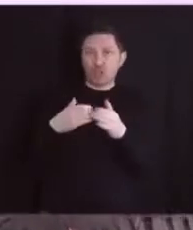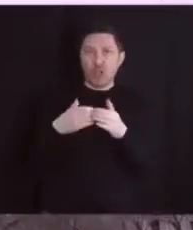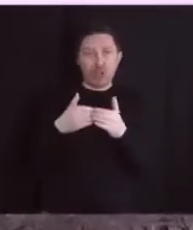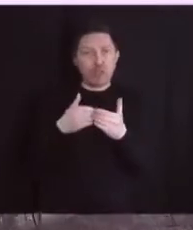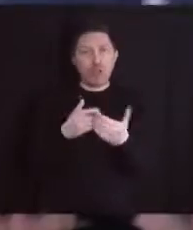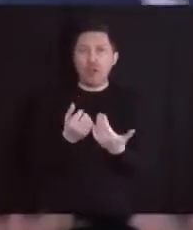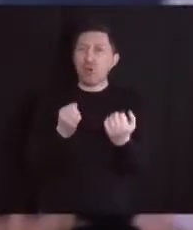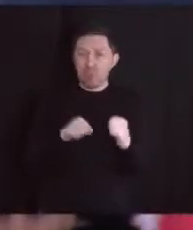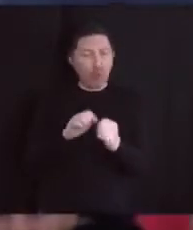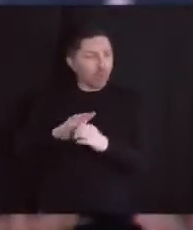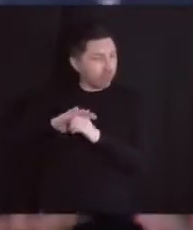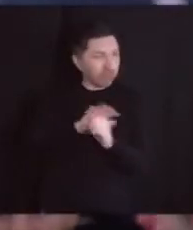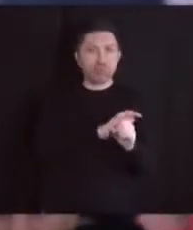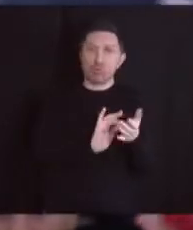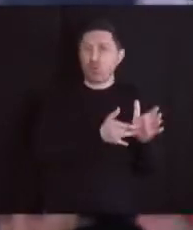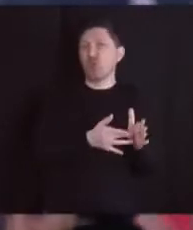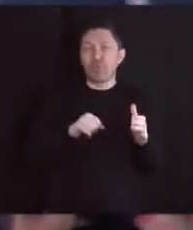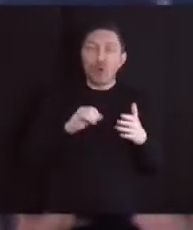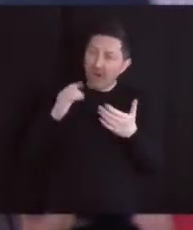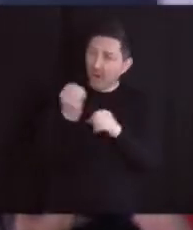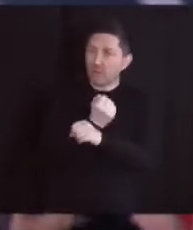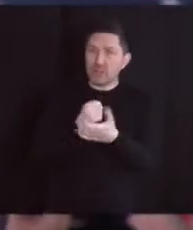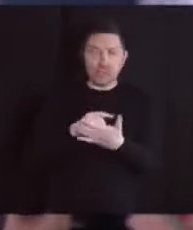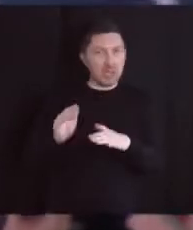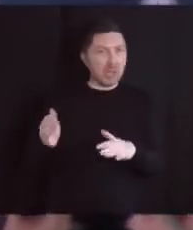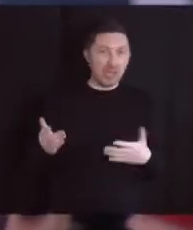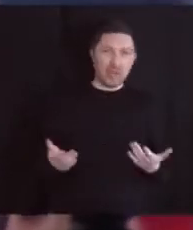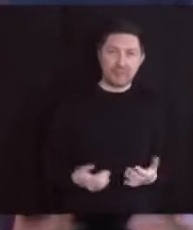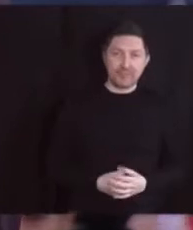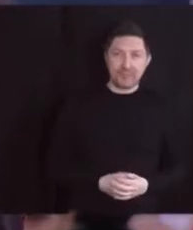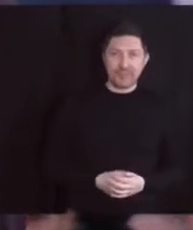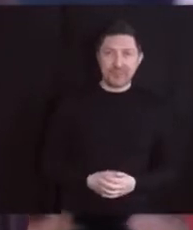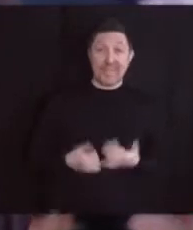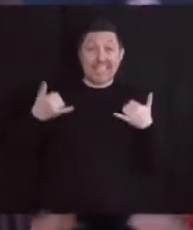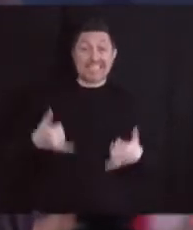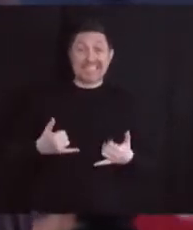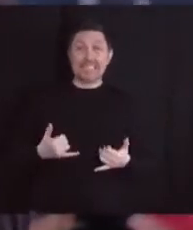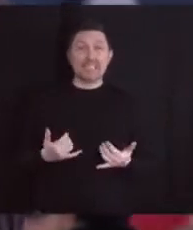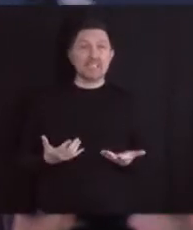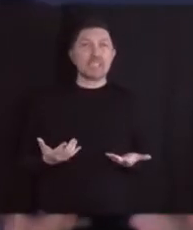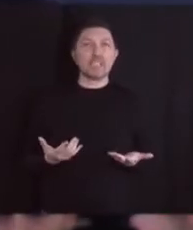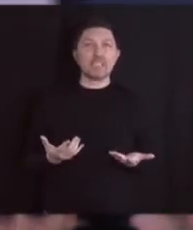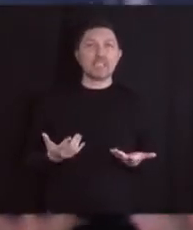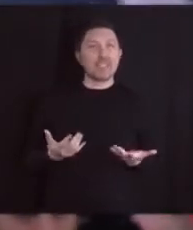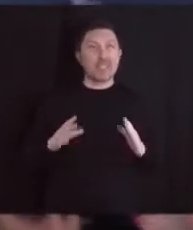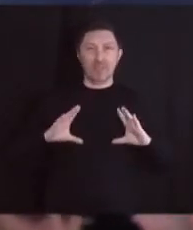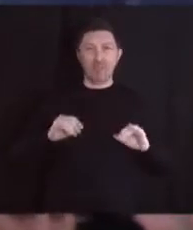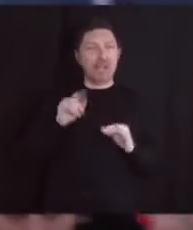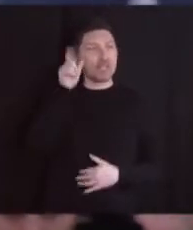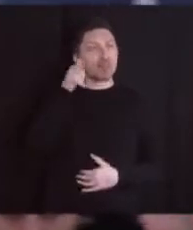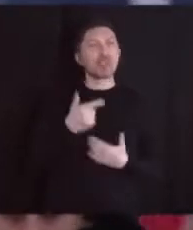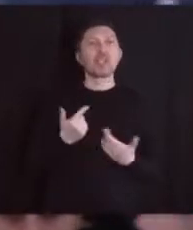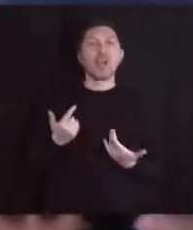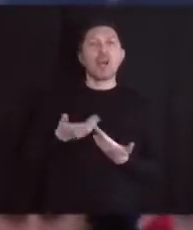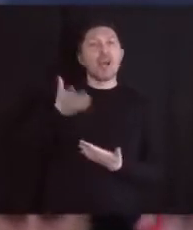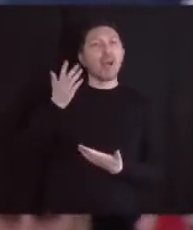tout surmonté. Sur cette place encore, où se retrouvaient après